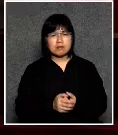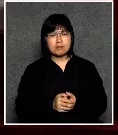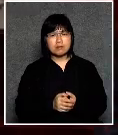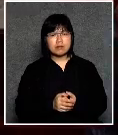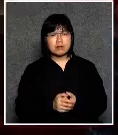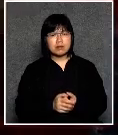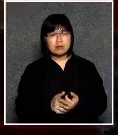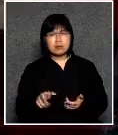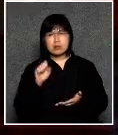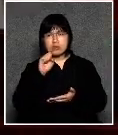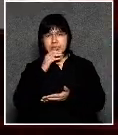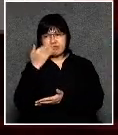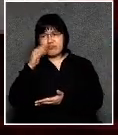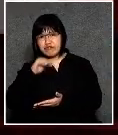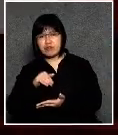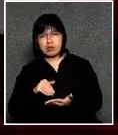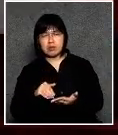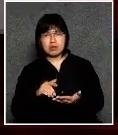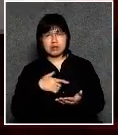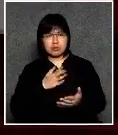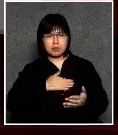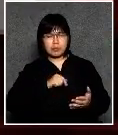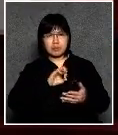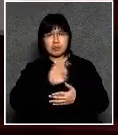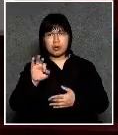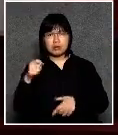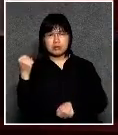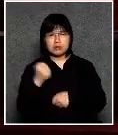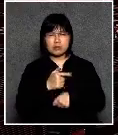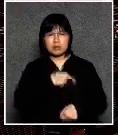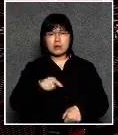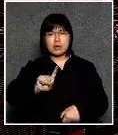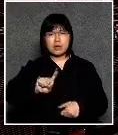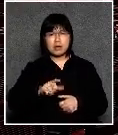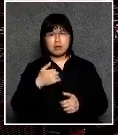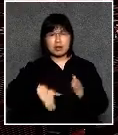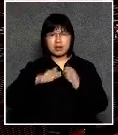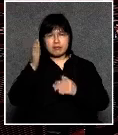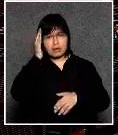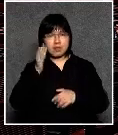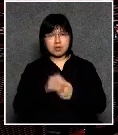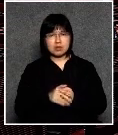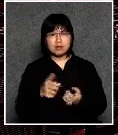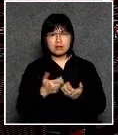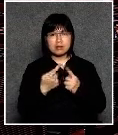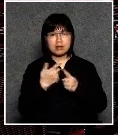冇一條識講，冇一條有準備，做咩議員啊？返屋企瞓覺，點人？